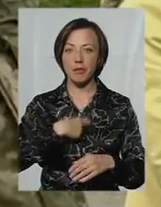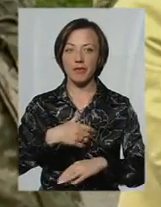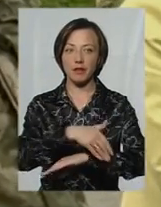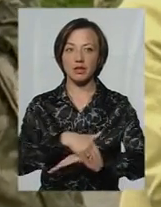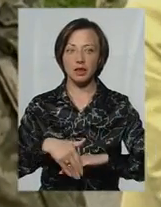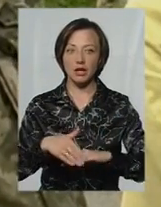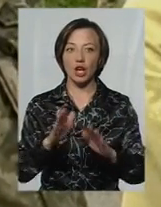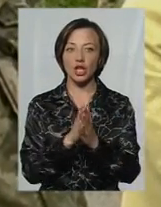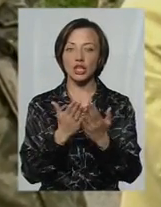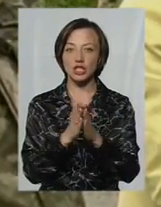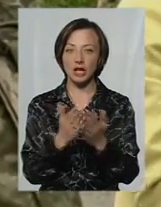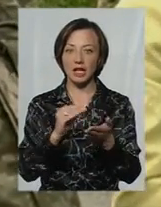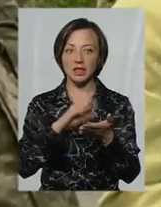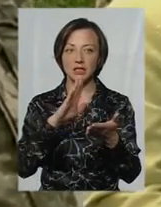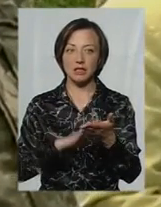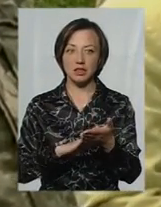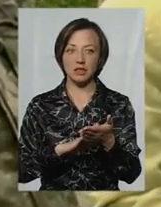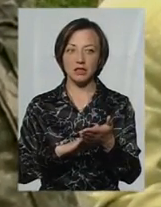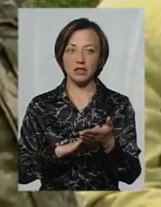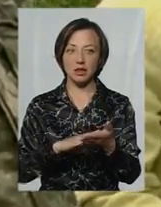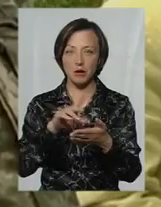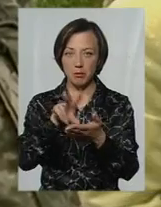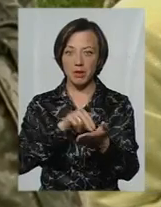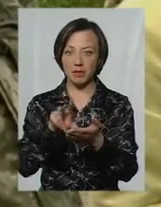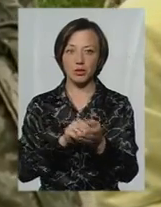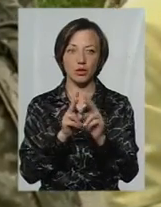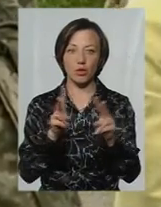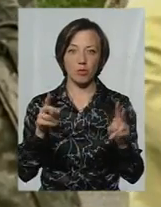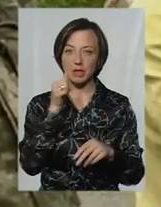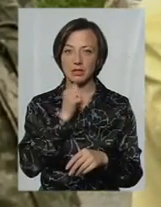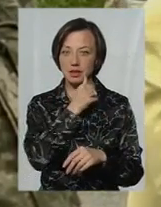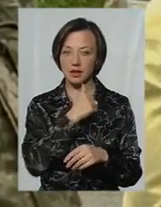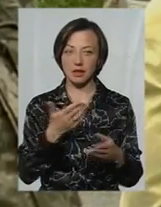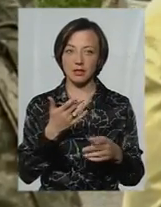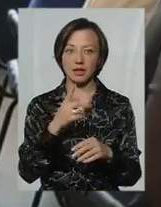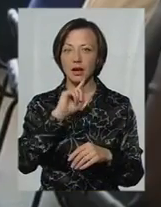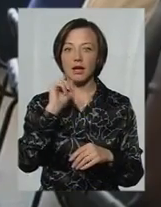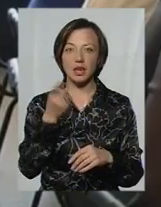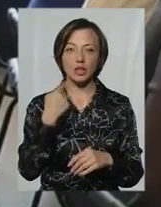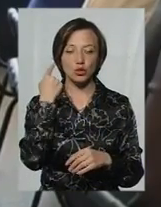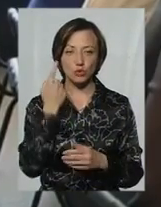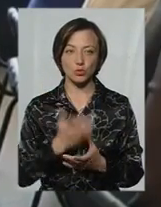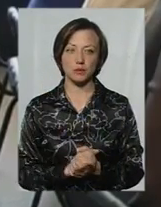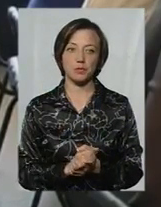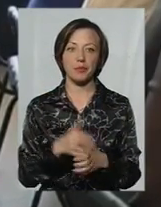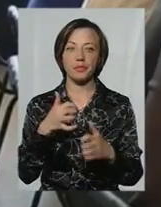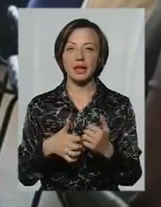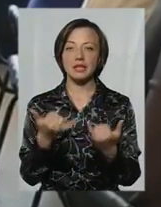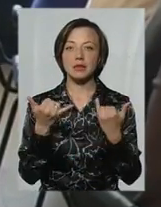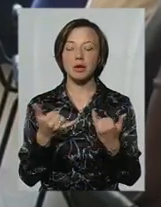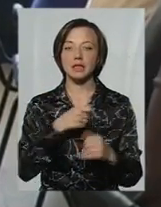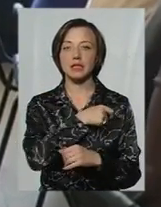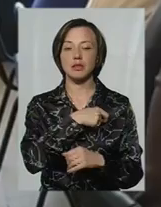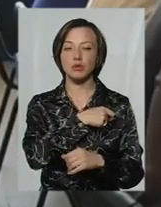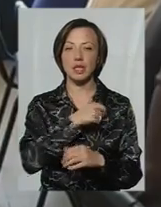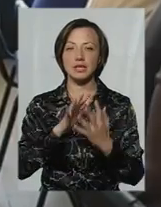книжки реєстрації, дочка на табуреці переписувала, це нікому не секрет. Я вже це рік чую. Серед теперішніх депутатів